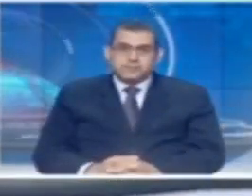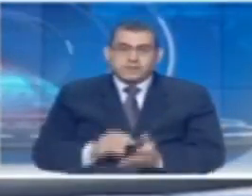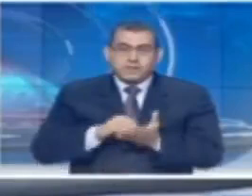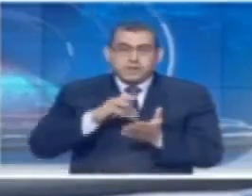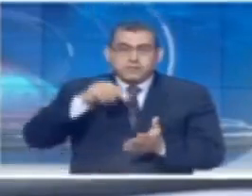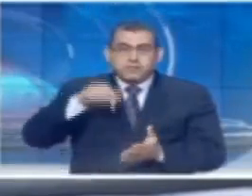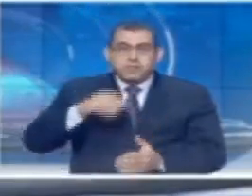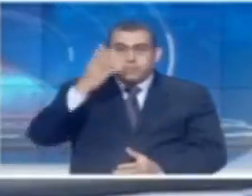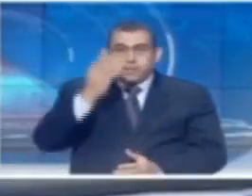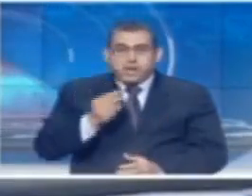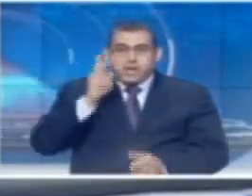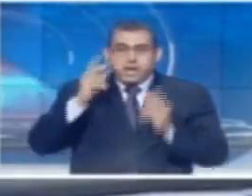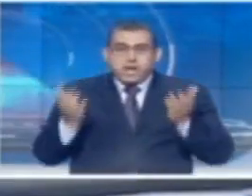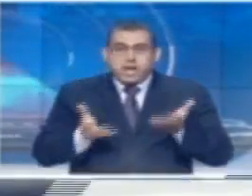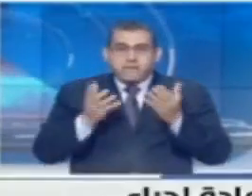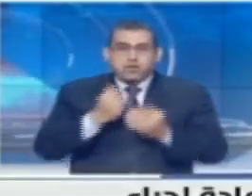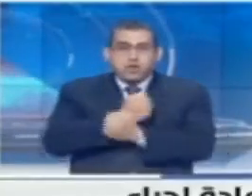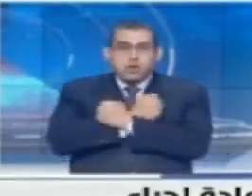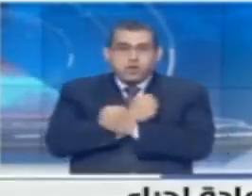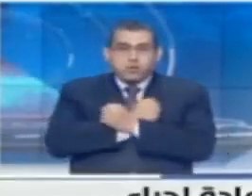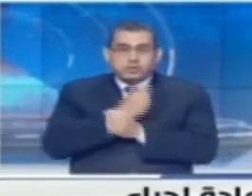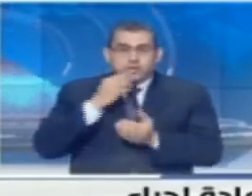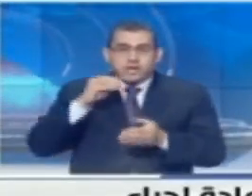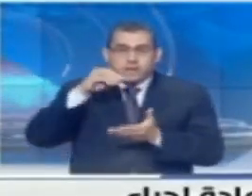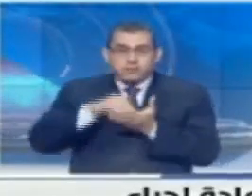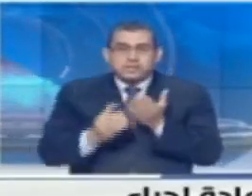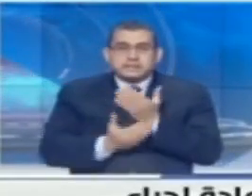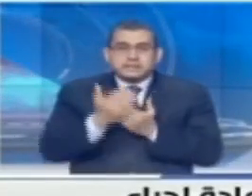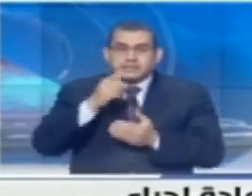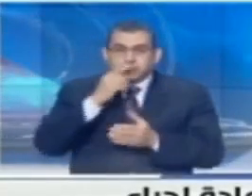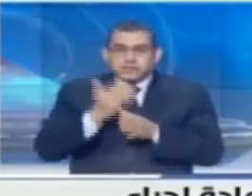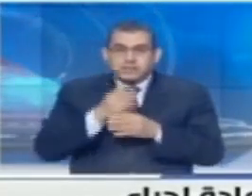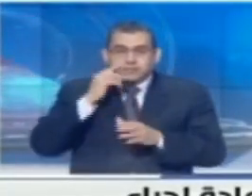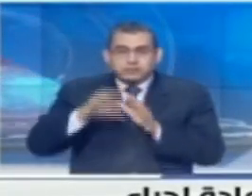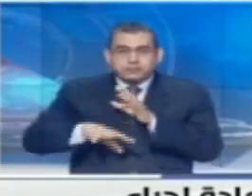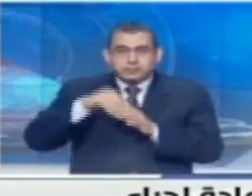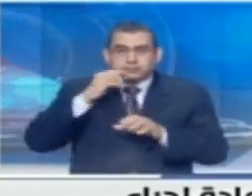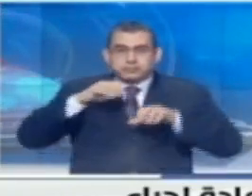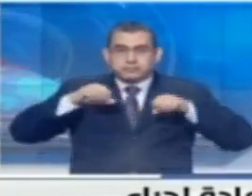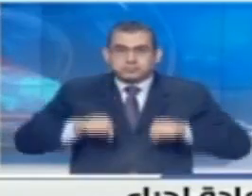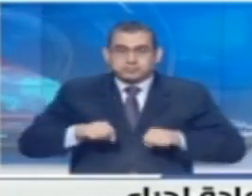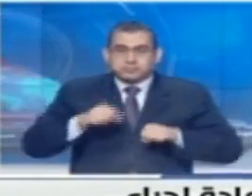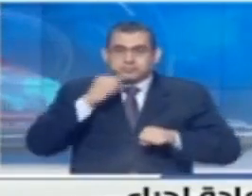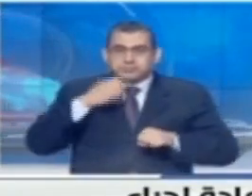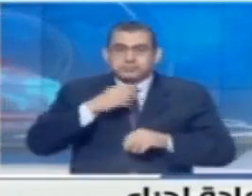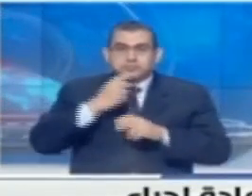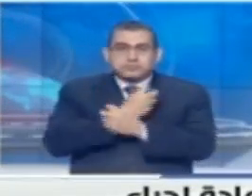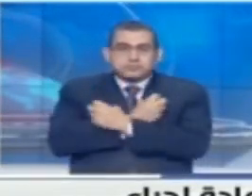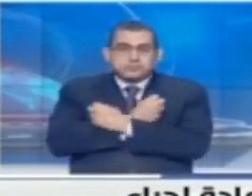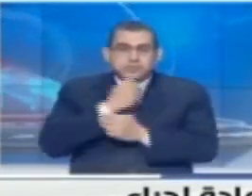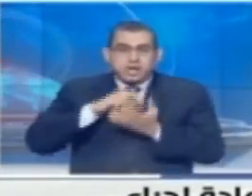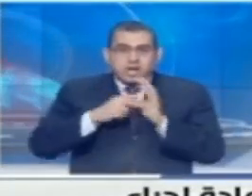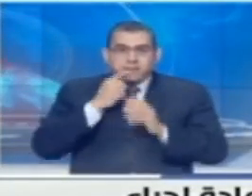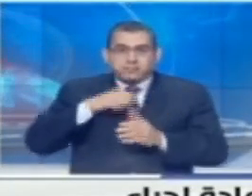تنطلق مساء اليوم احتفالية الأقصر تعود من جديد، الخاصة بإعادة إحياء طريق الكباش الذي يربط معبدي الأقصر